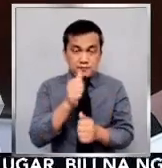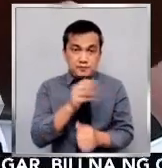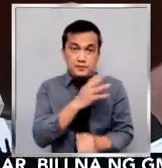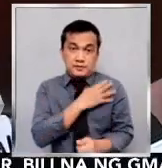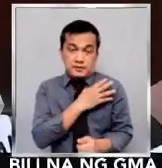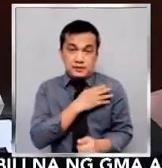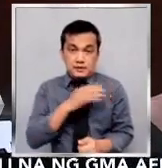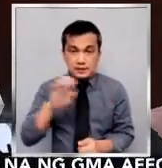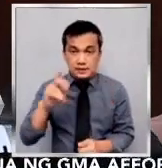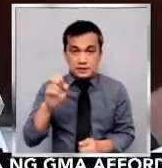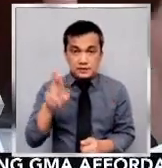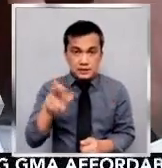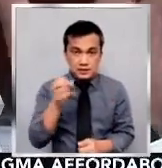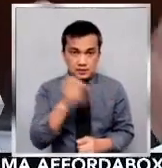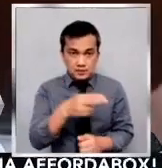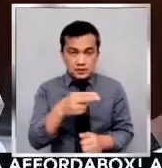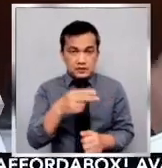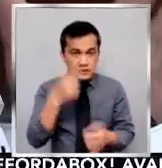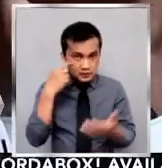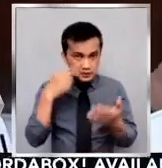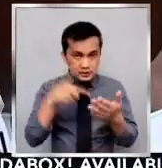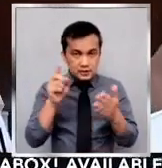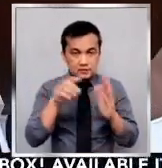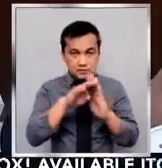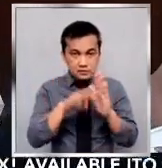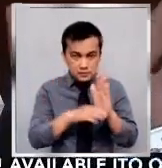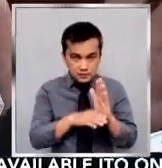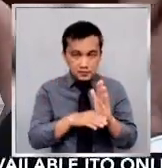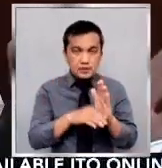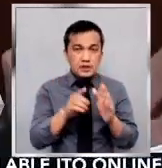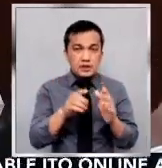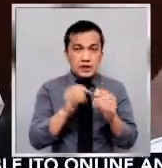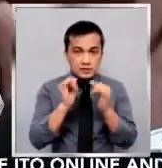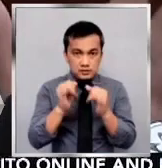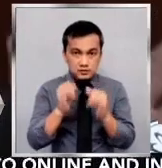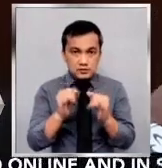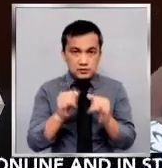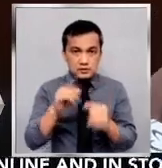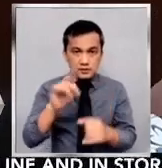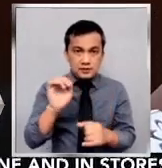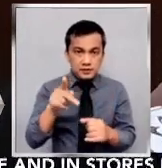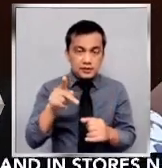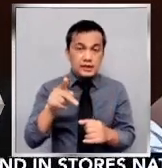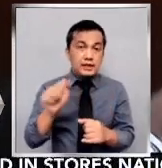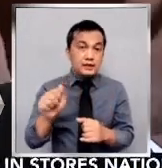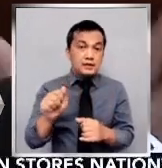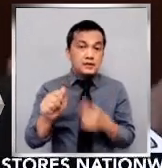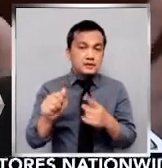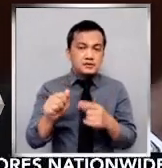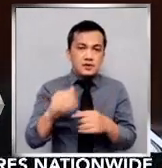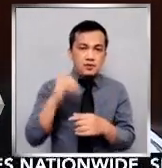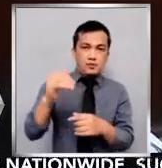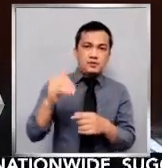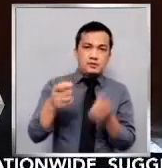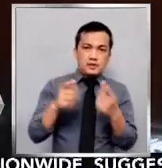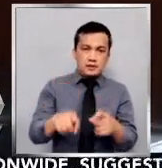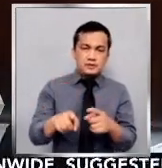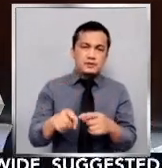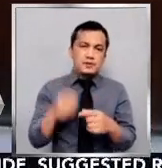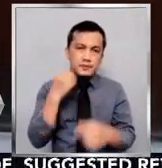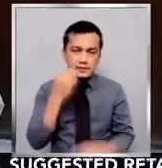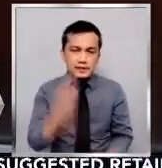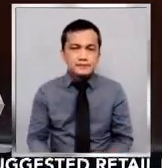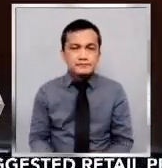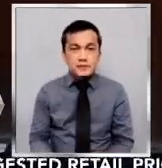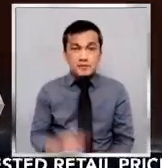polisiya, protocols at merit of instructions sa PNPA para hindi na raw maulit ang pangyayaring ito. Maituturing daw na